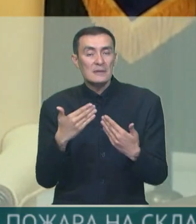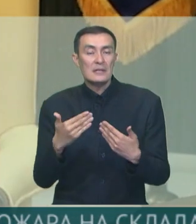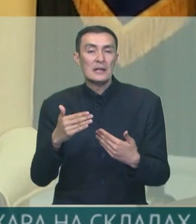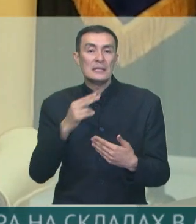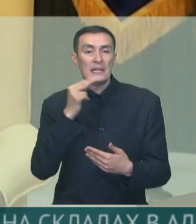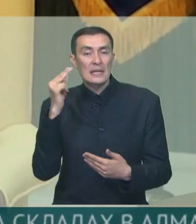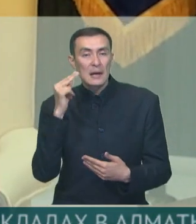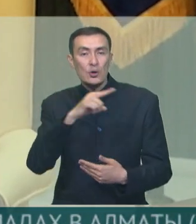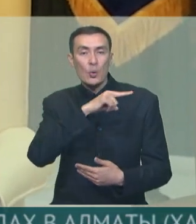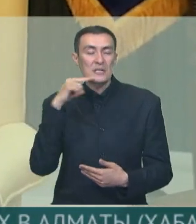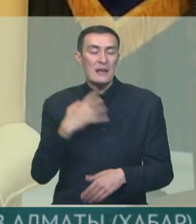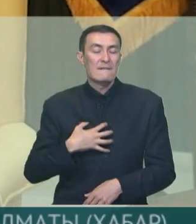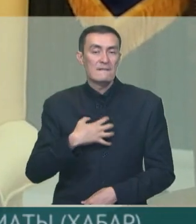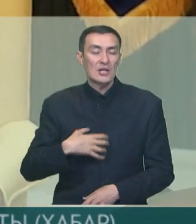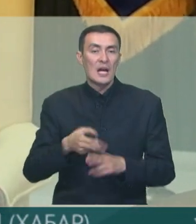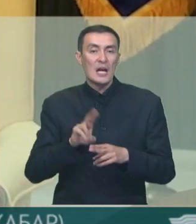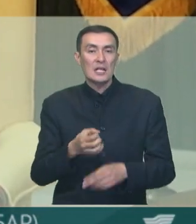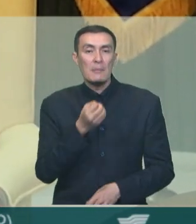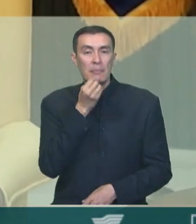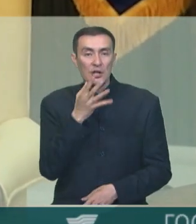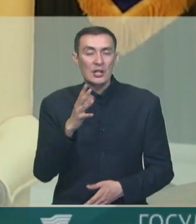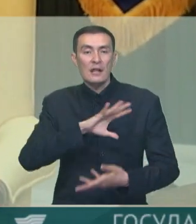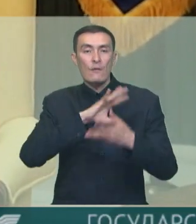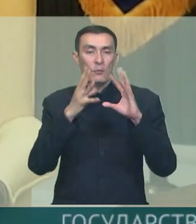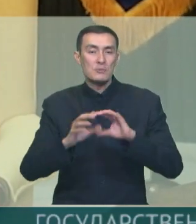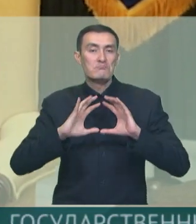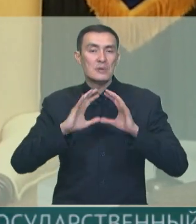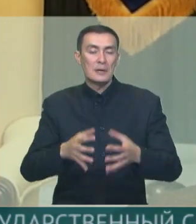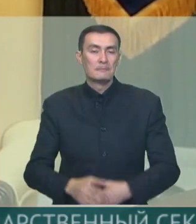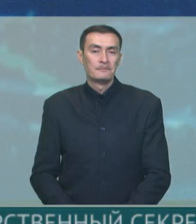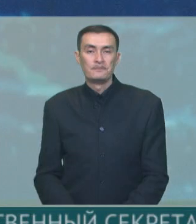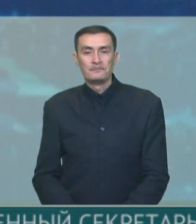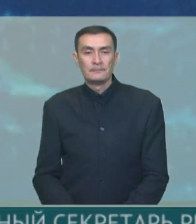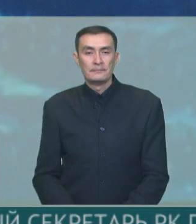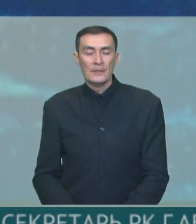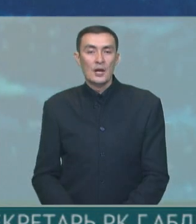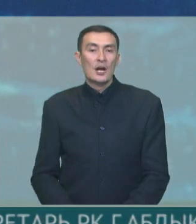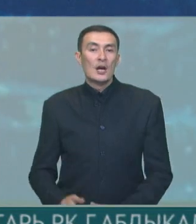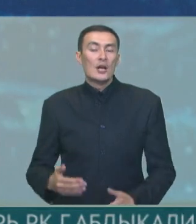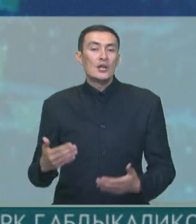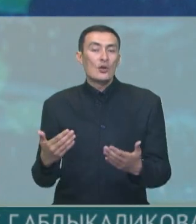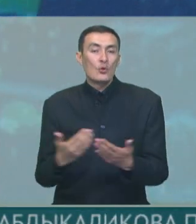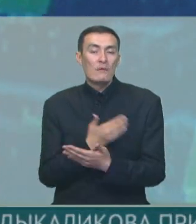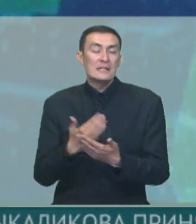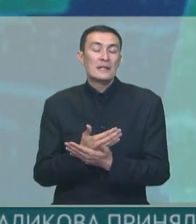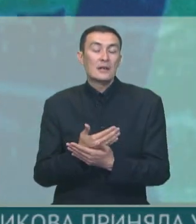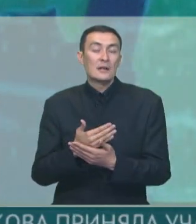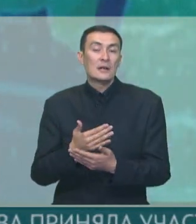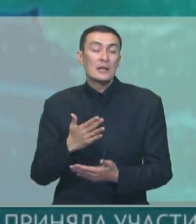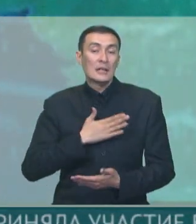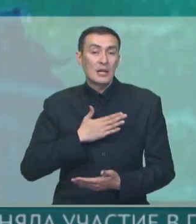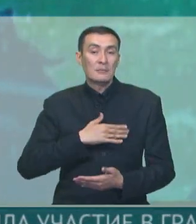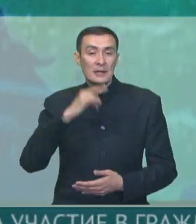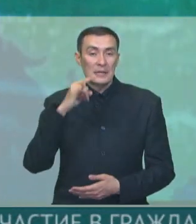и Китаем крайне важно. Это положительно скажется на всем мировом сообществе. И в завершении выпуска к другим темам